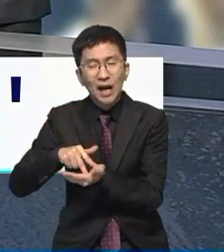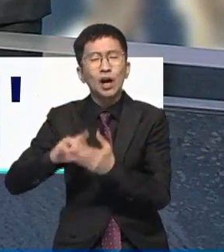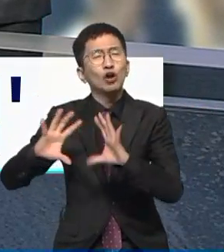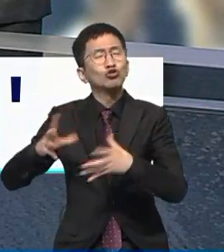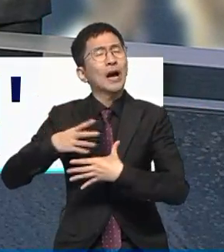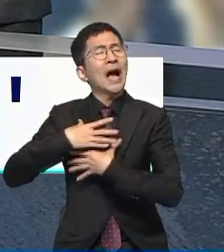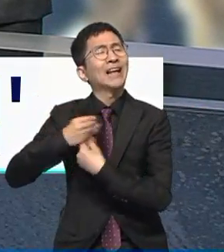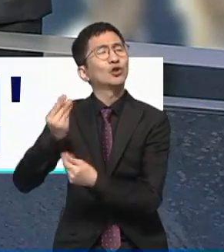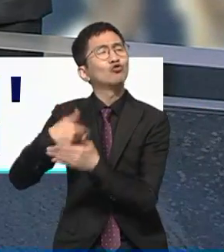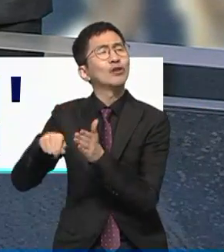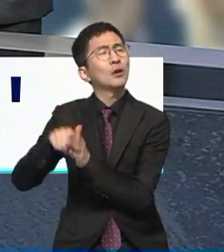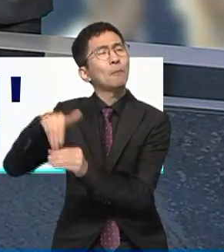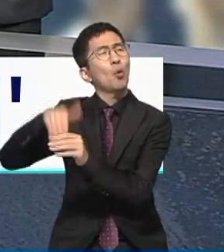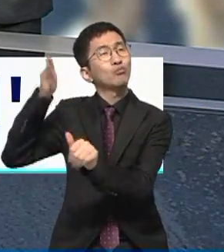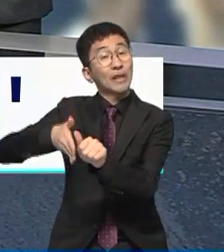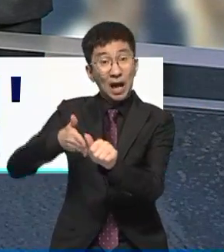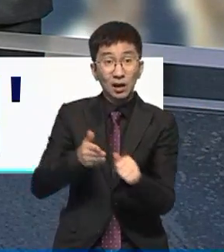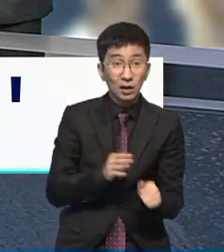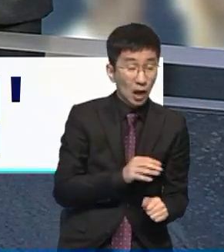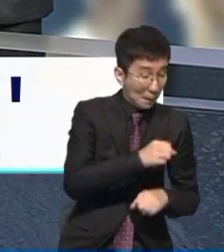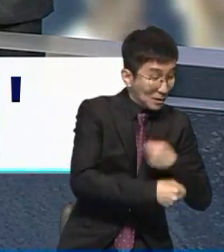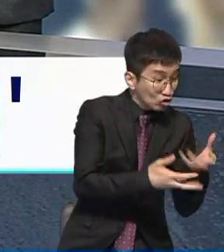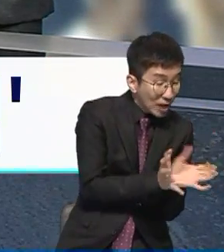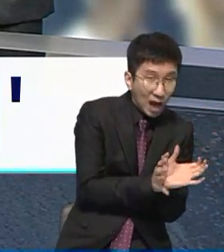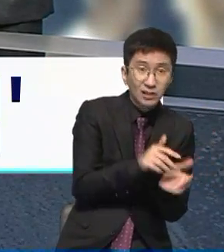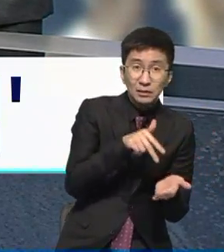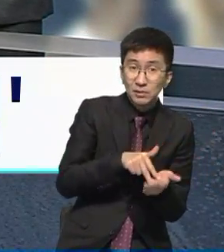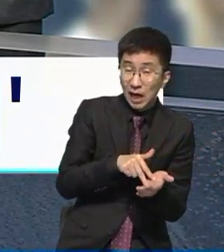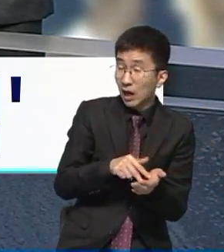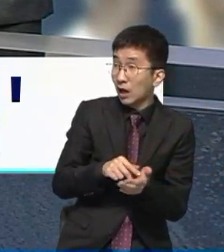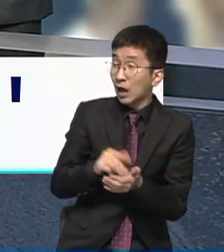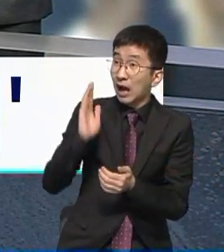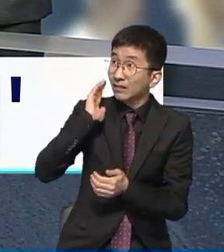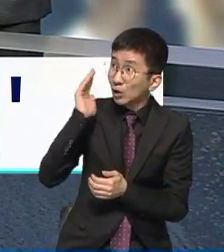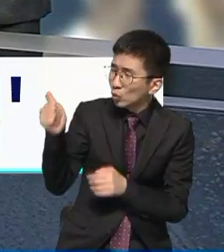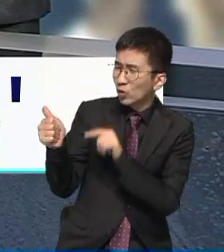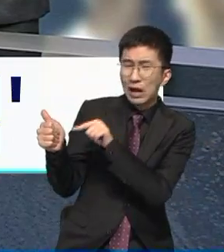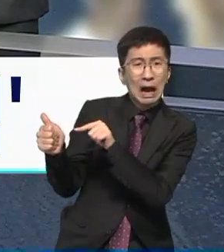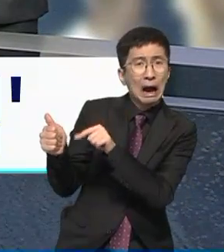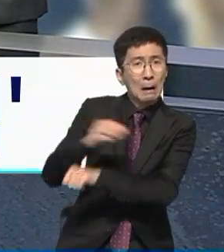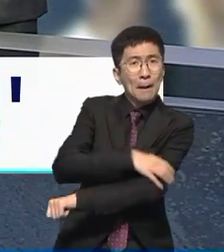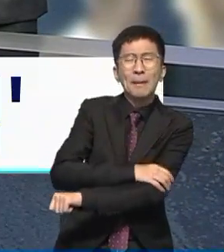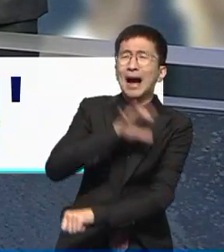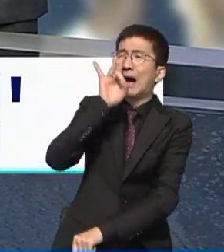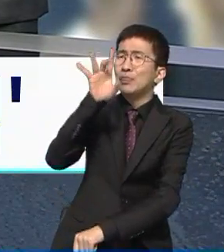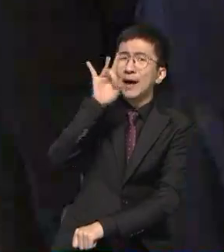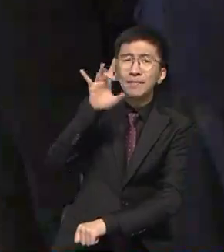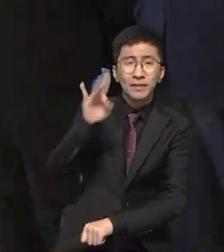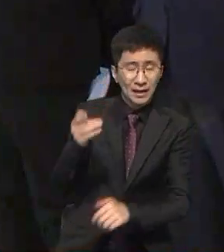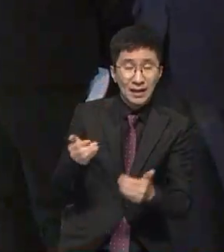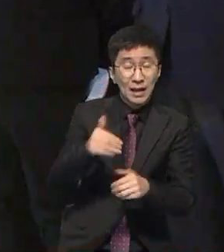된 민주당은 정부 견제를 호소하고 있습니다. 이 소식은 이현영 기자입니다.